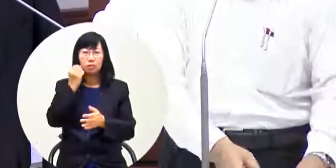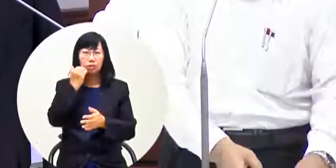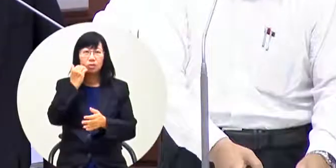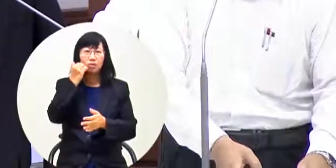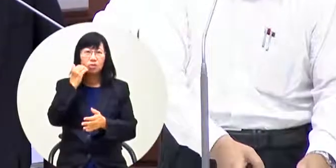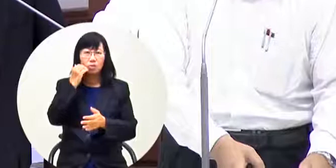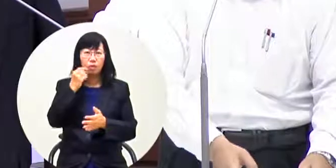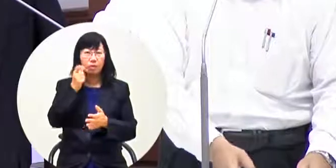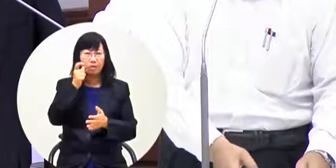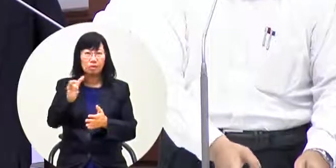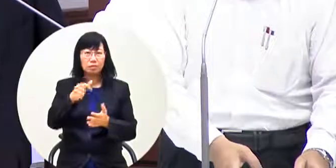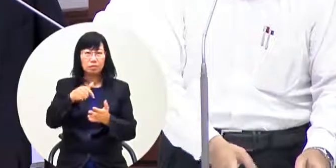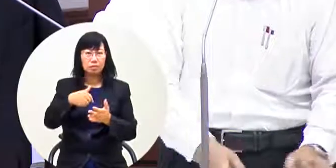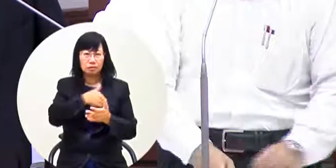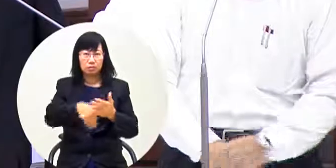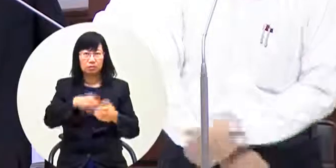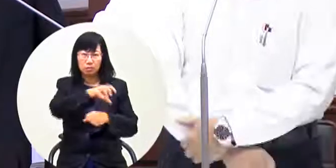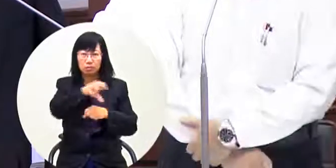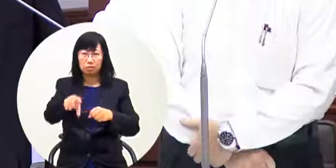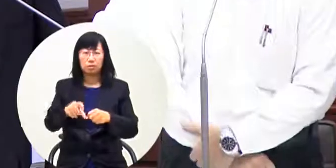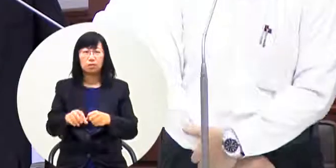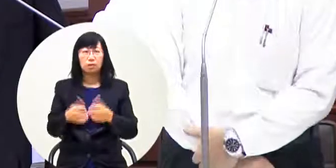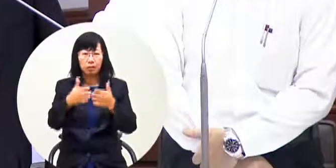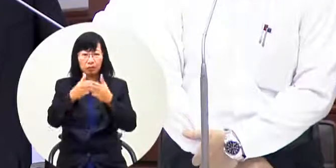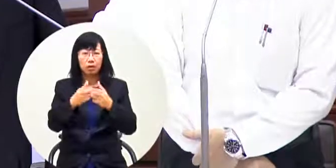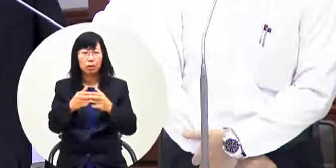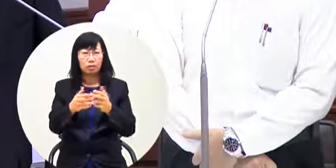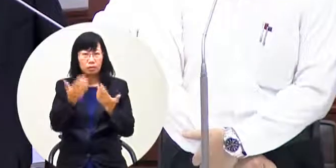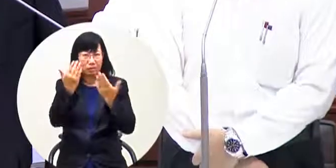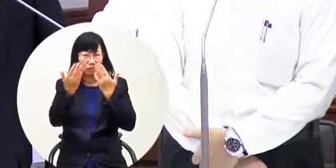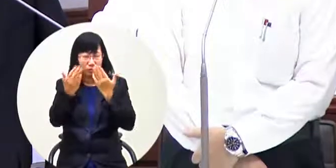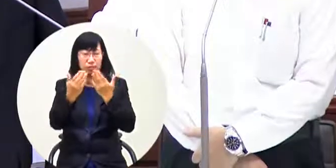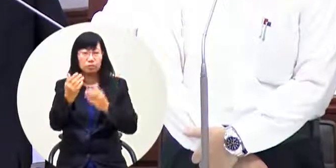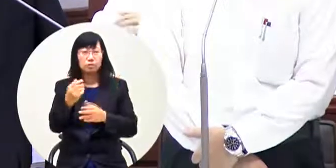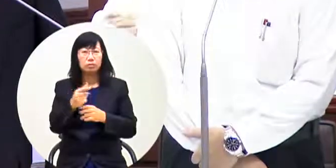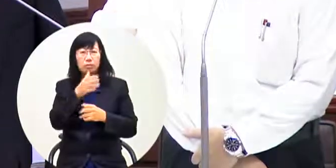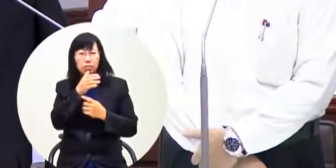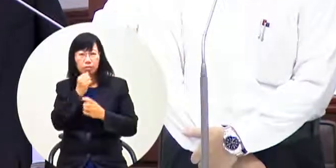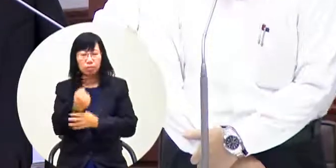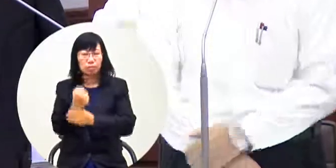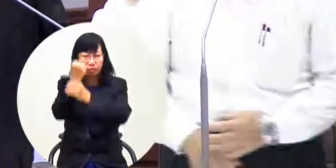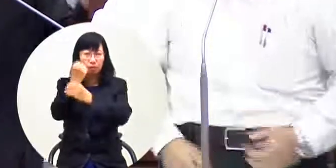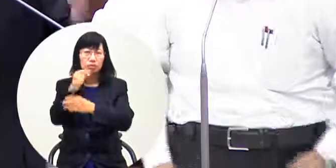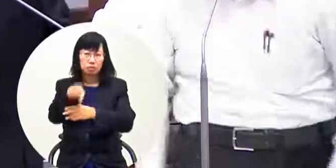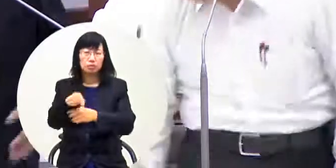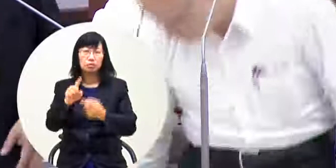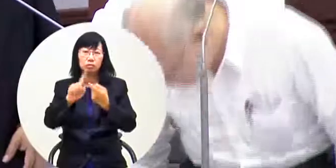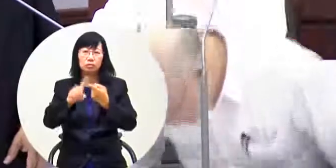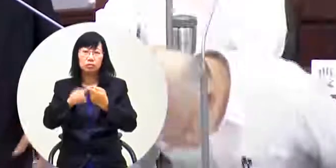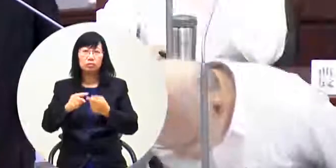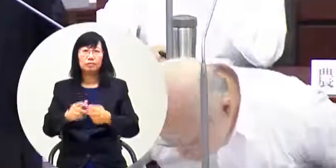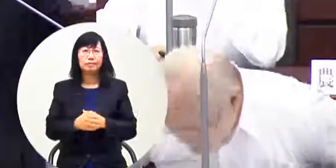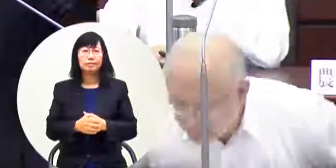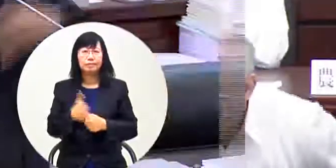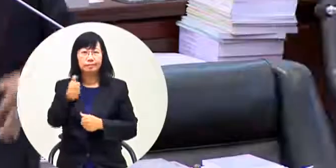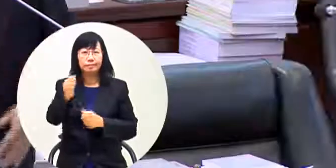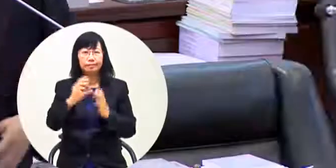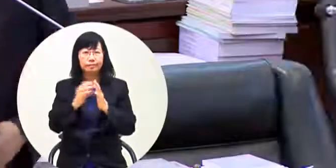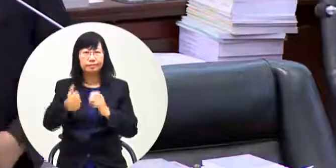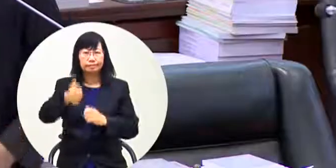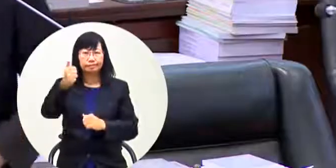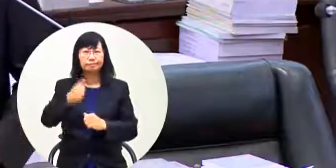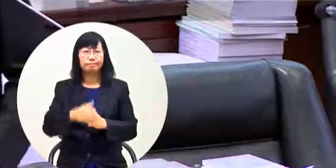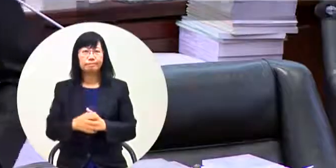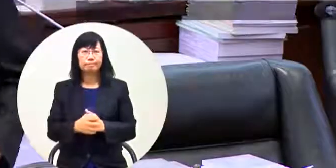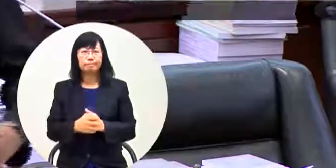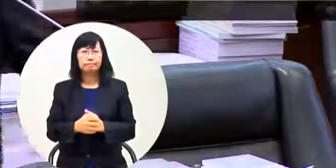明确的一个论述来支持这样子一个策略 是没有错。 好，局长谢谢啊，请坐啊。如果我讲的这个是